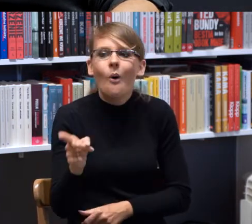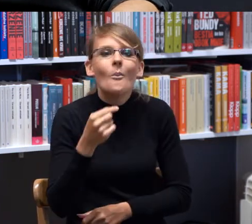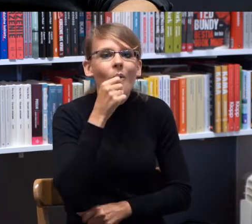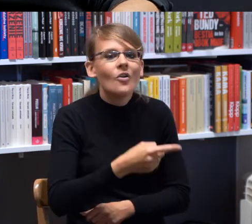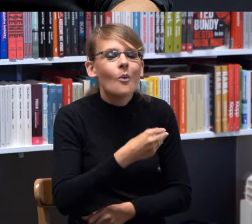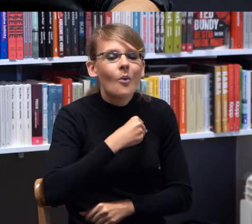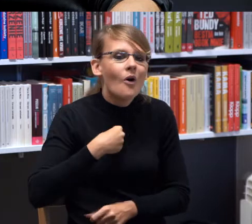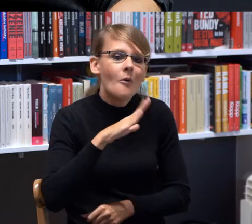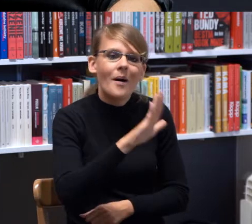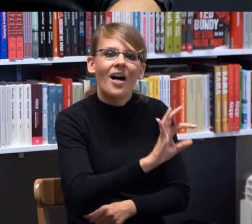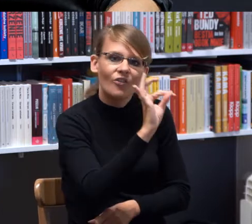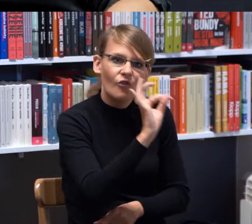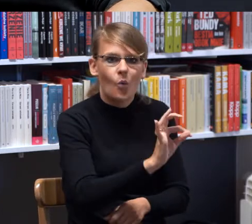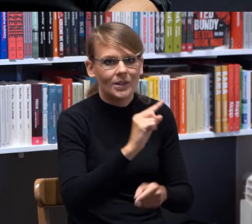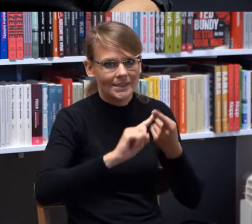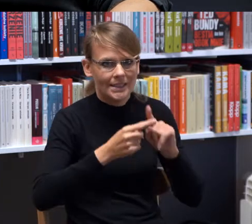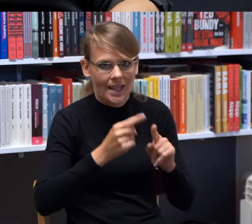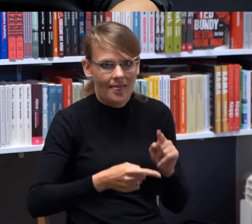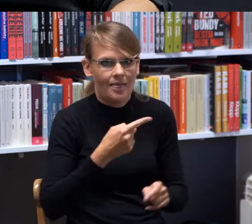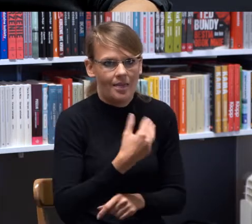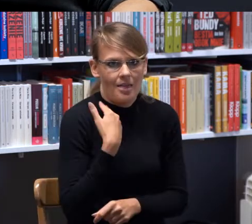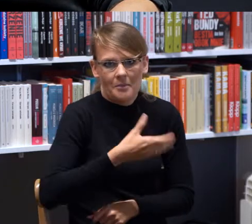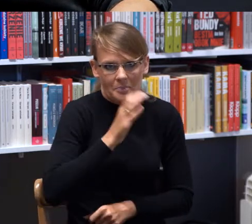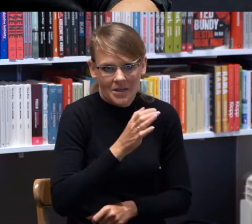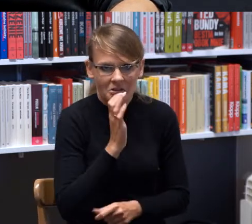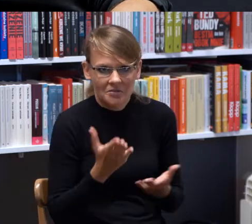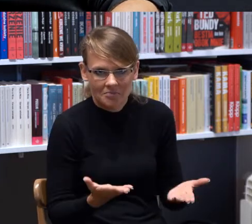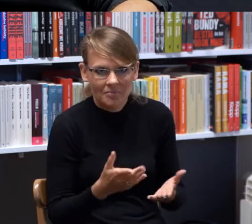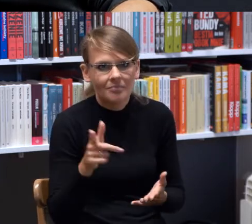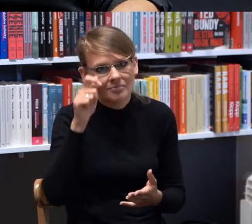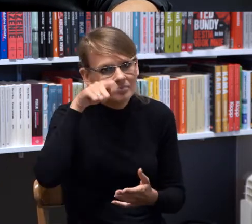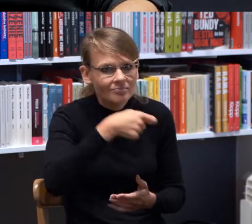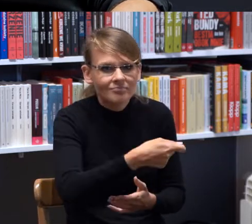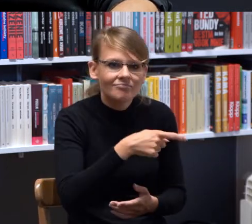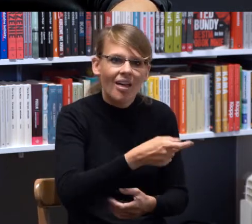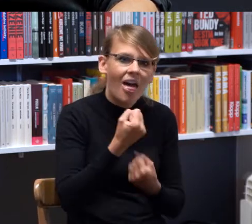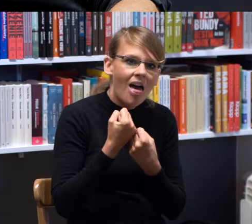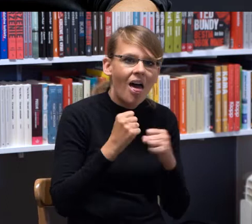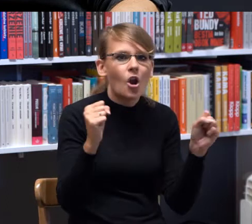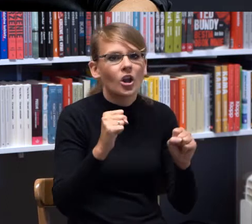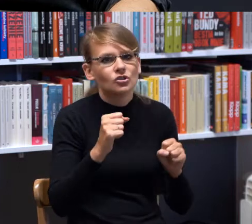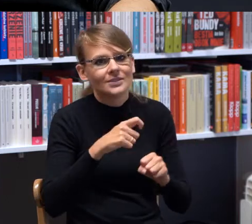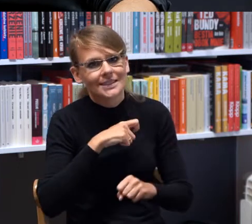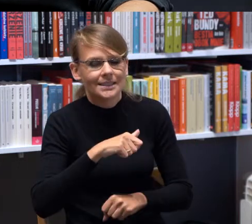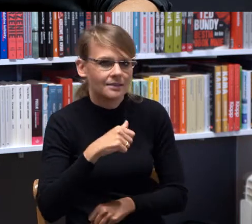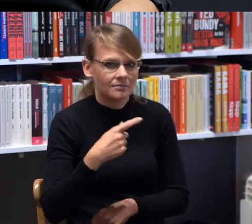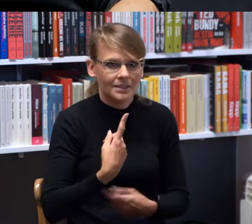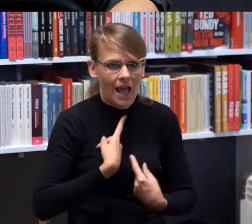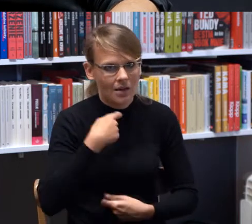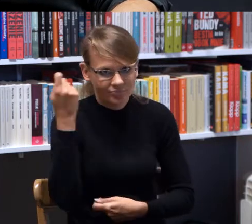mają swój specyficzny styl picia. Ten specyficzny styl picia on nazwał heroiczno-samobójczym.